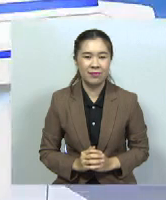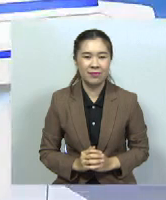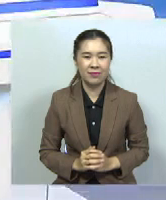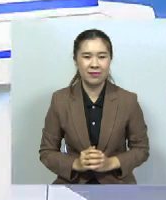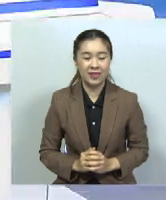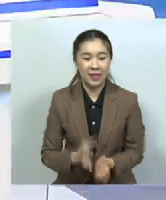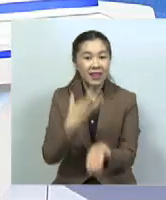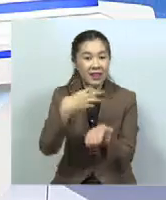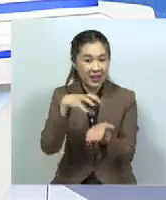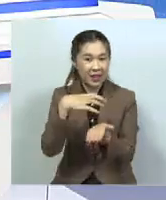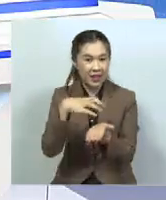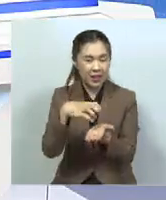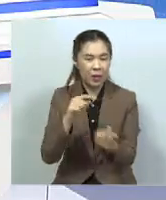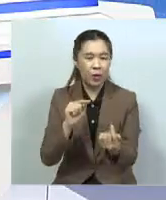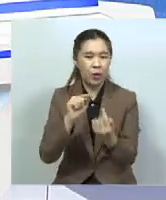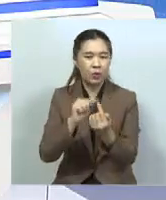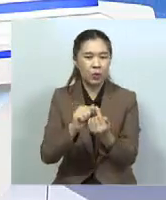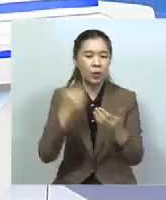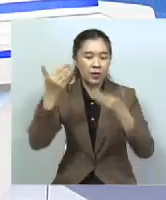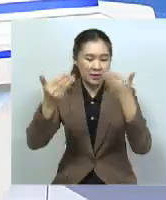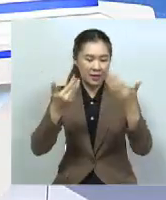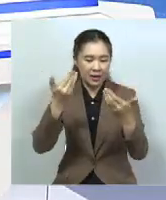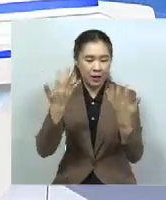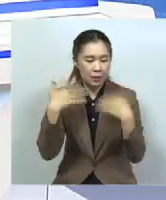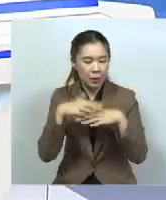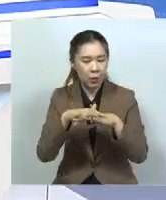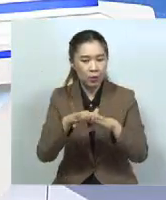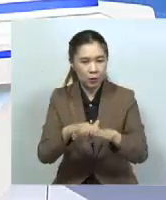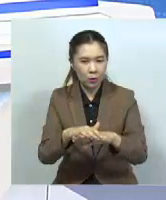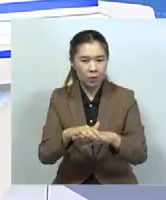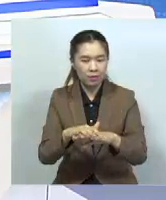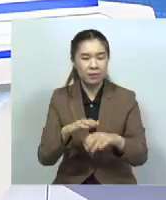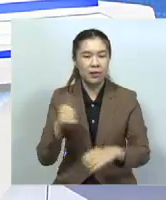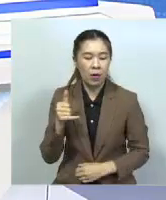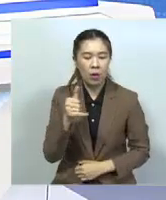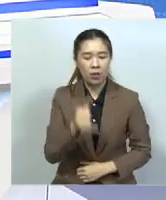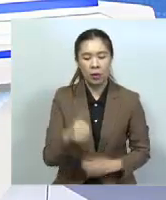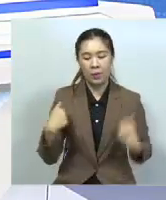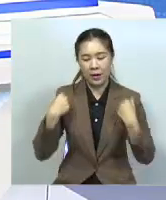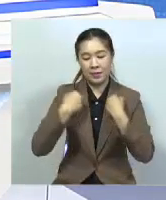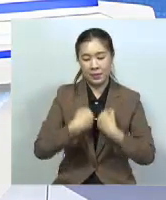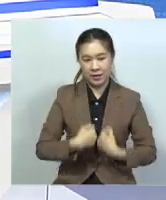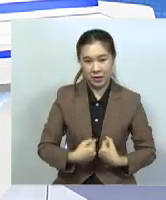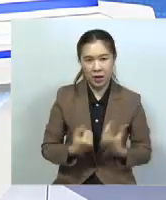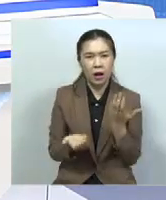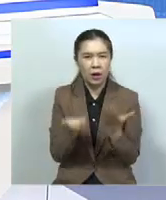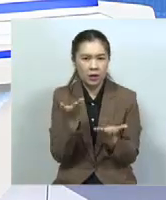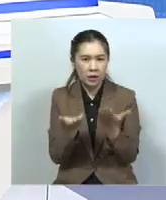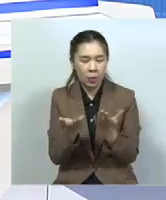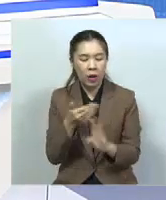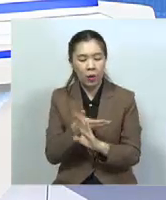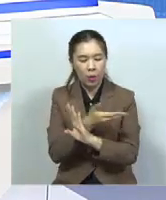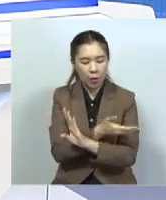แน่นอนนะคะอย่างที่คุณกรองแก้วบอกไปเรื่องของการร่วมกิจกรรมไม่ว่าจะเป็นกิจกรรมในช่วงของการเดินทางไปรับเสื้อพระราชทานหรือว่าเรื่องของการ